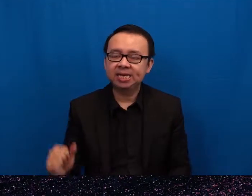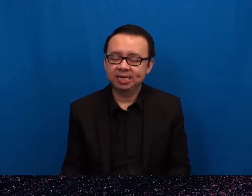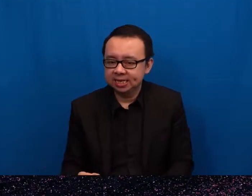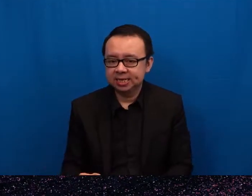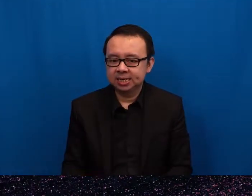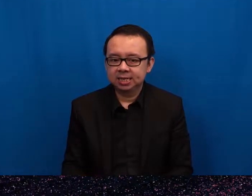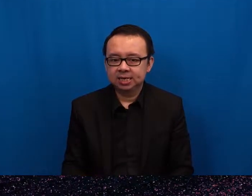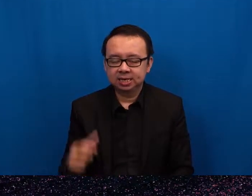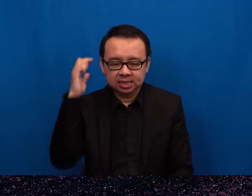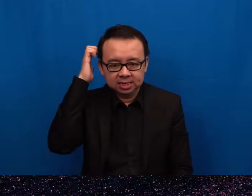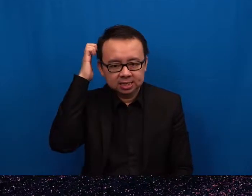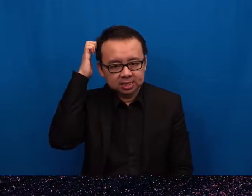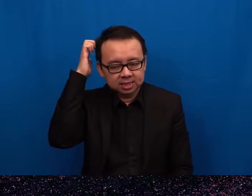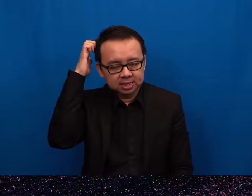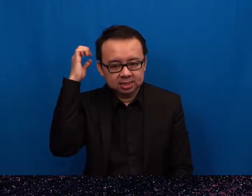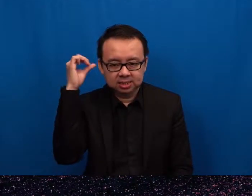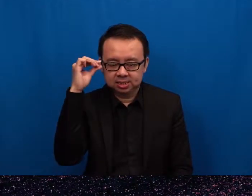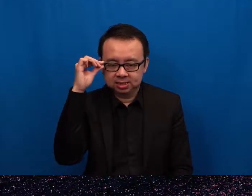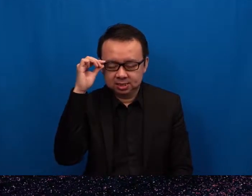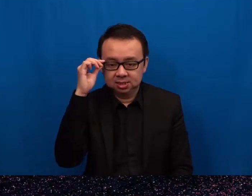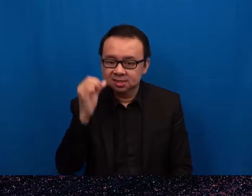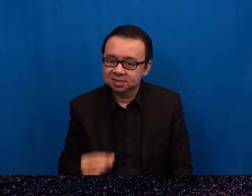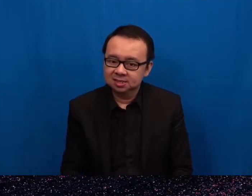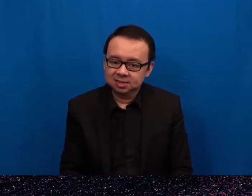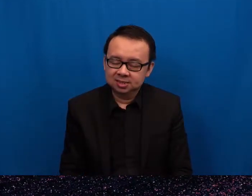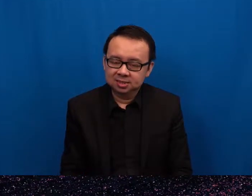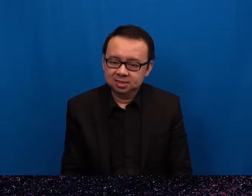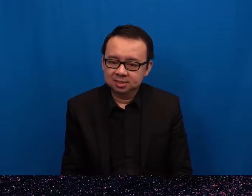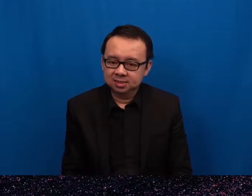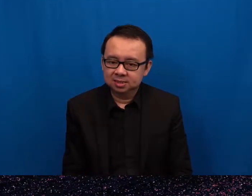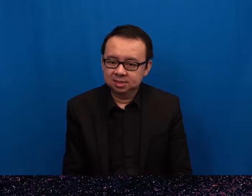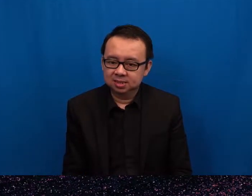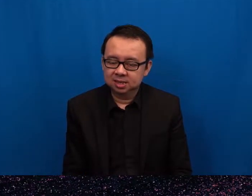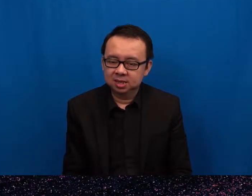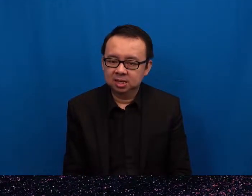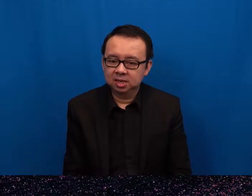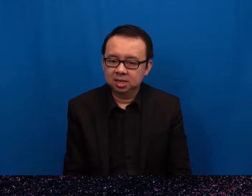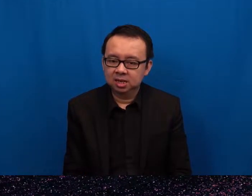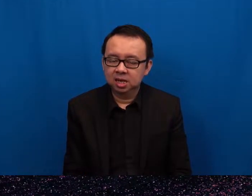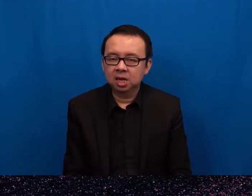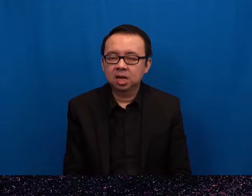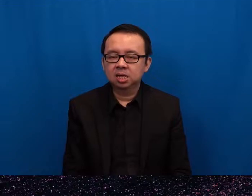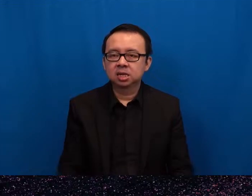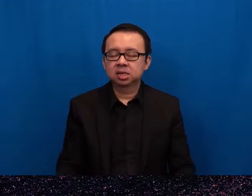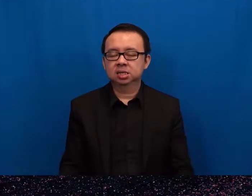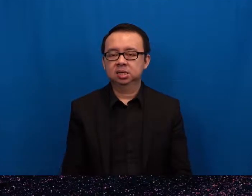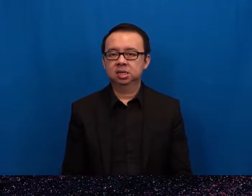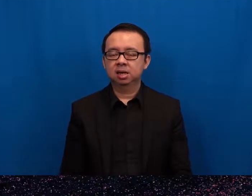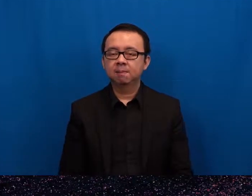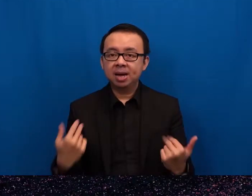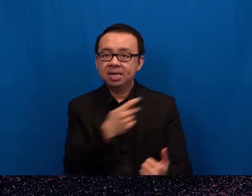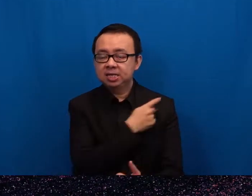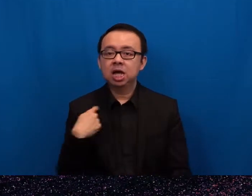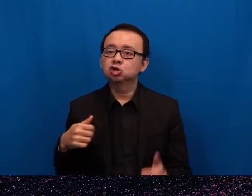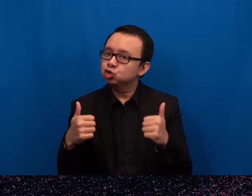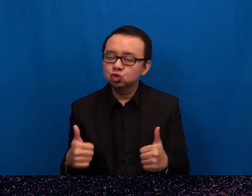key to other people's revival and salvation. Karena itu mari kita pakai ini dengan sungguh-sungguh. Apa yang